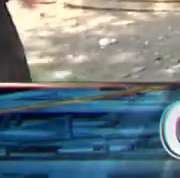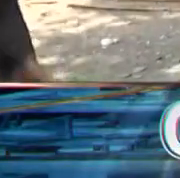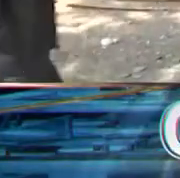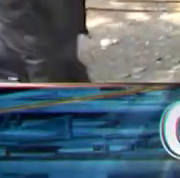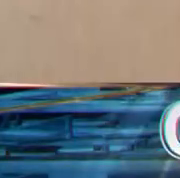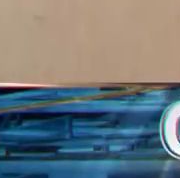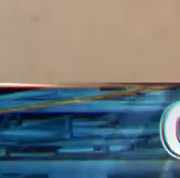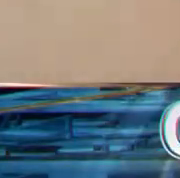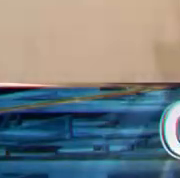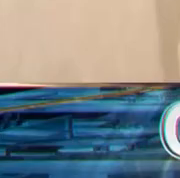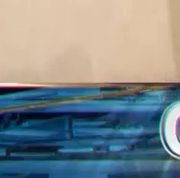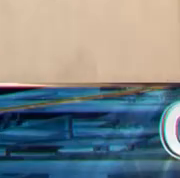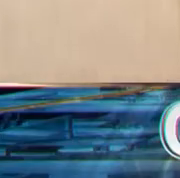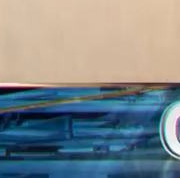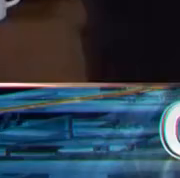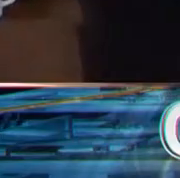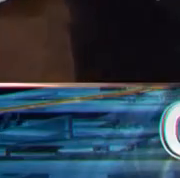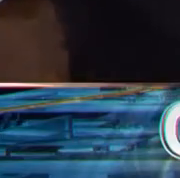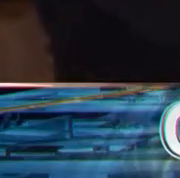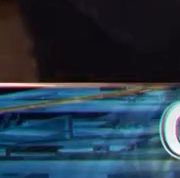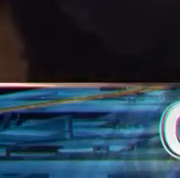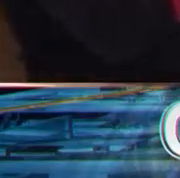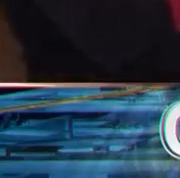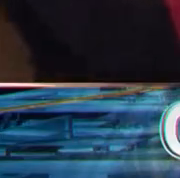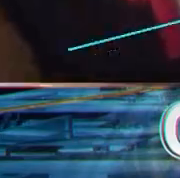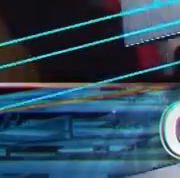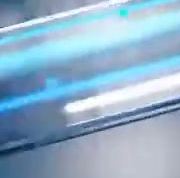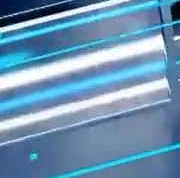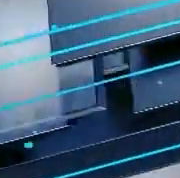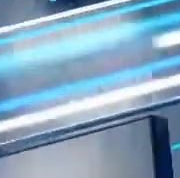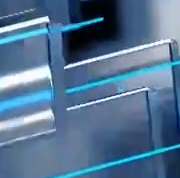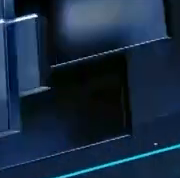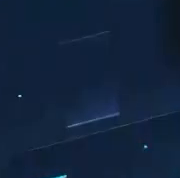Твори добро. Движение волонтеров становится шире.